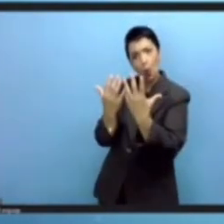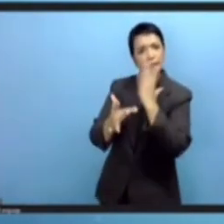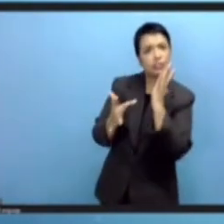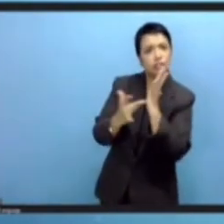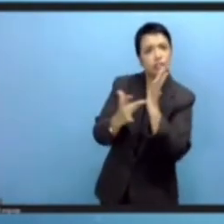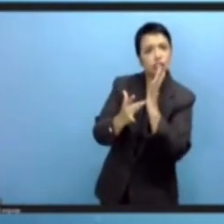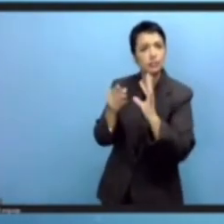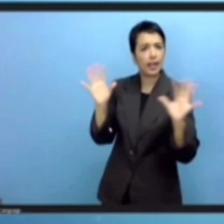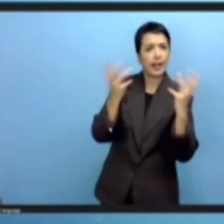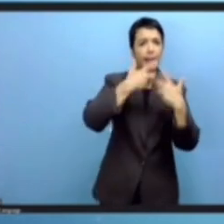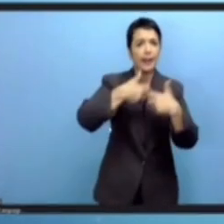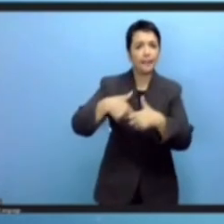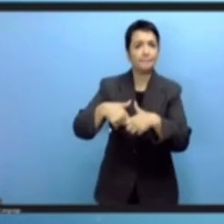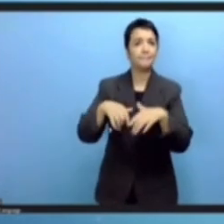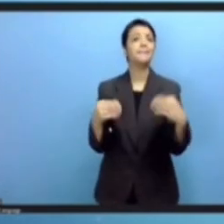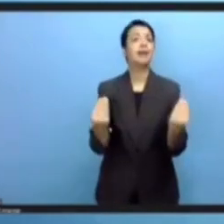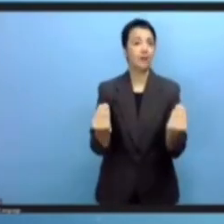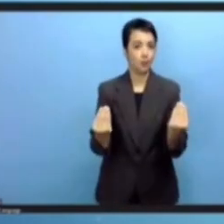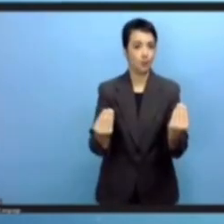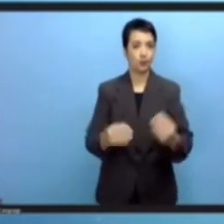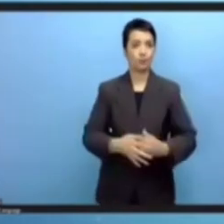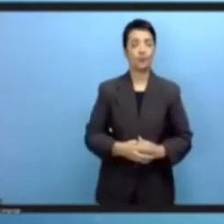qui est lié à cela de manière générale.